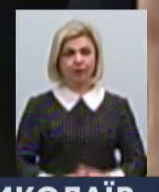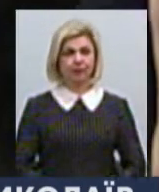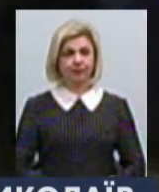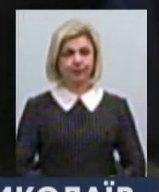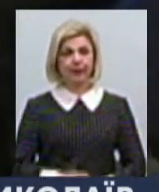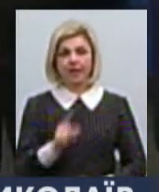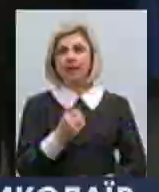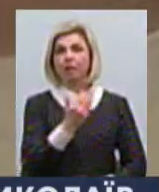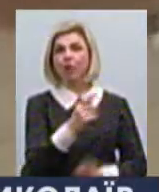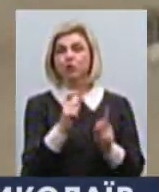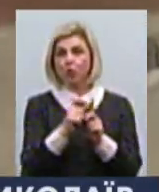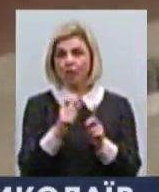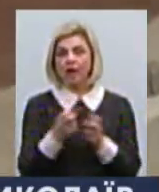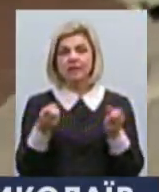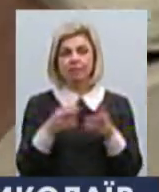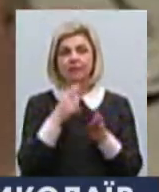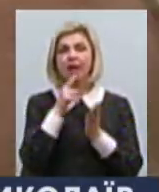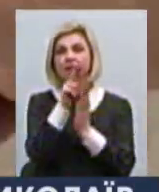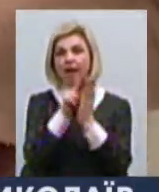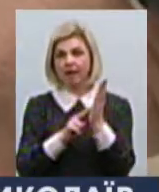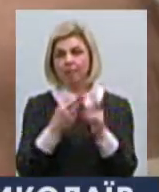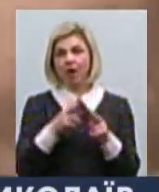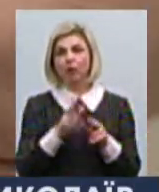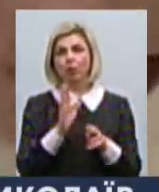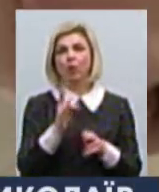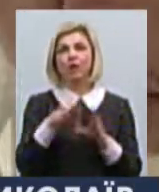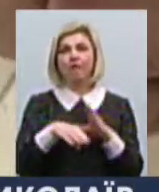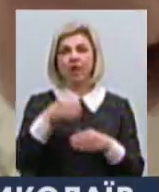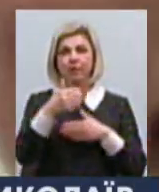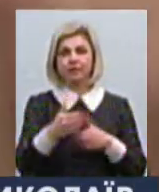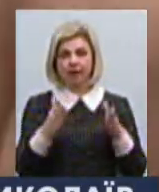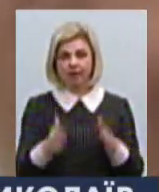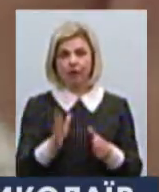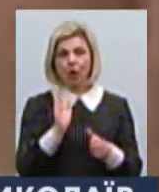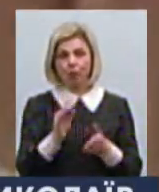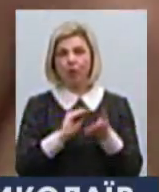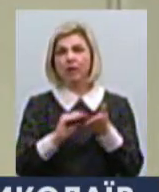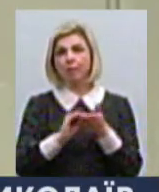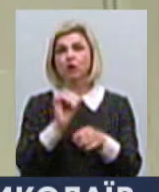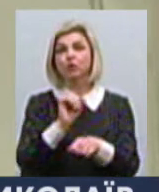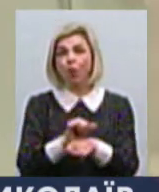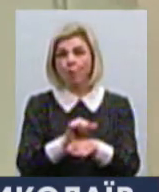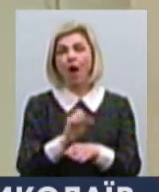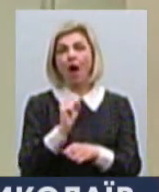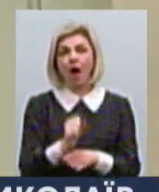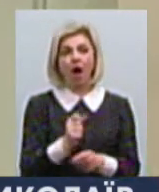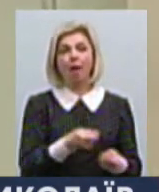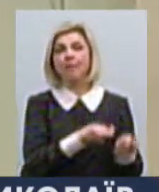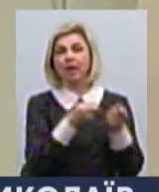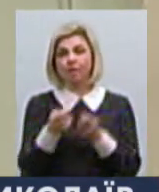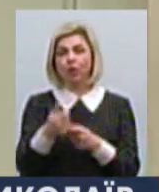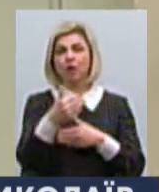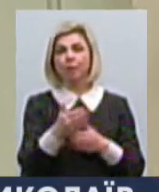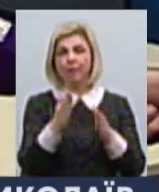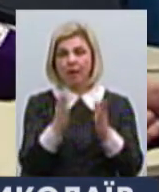За його словами, на спеціальних наліпках, які будуть на виборчих скриньках, при відклеюванні проявлятиметься напис «Стоп», а перевозитимуть бюлетені у так